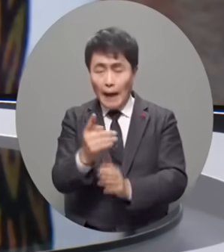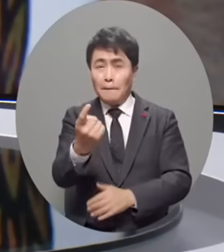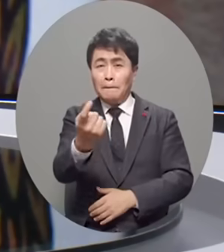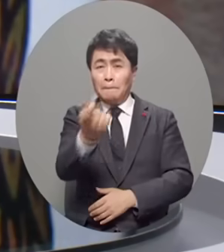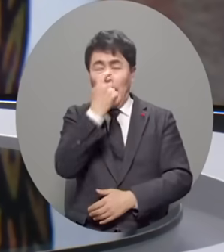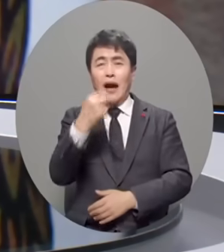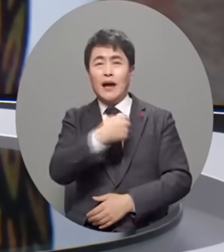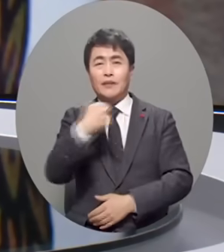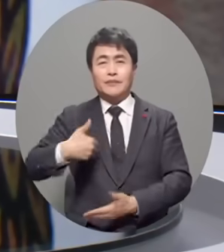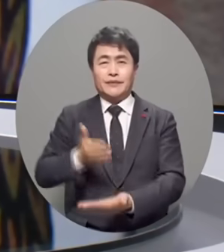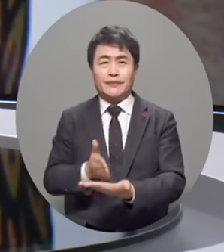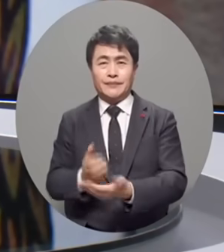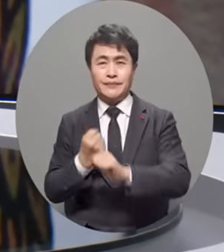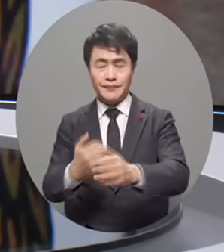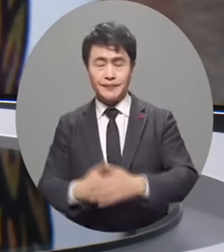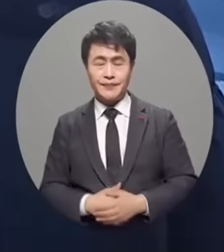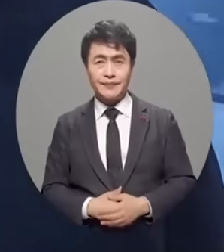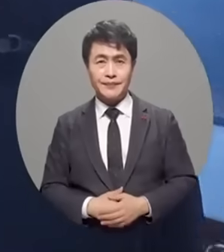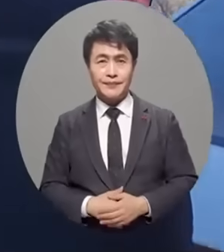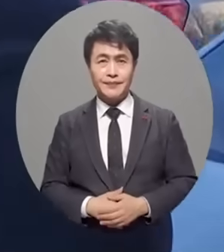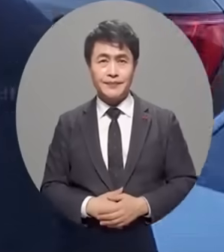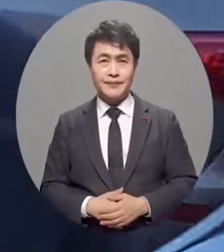취재했습니다.